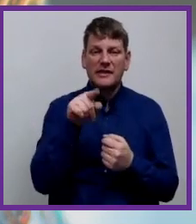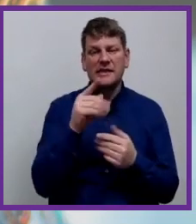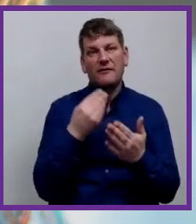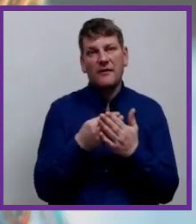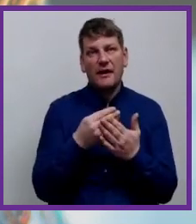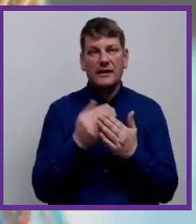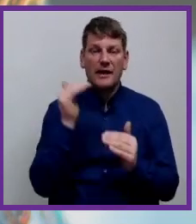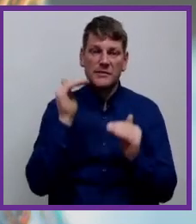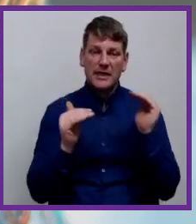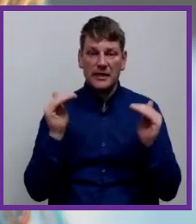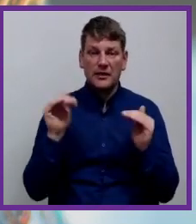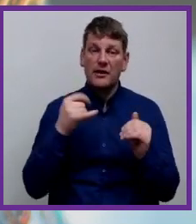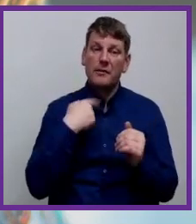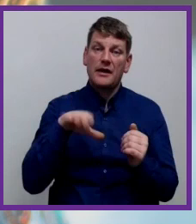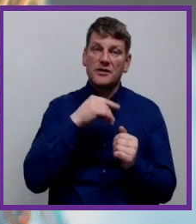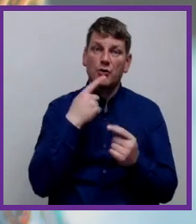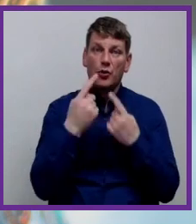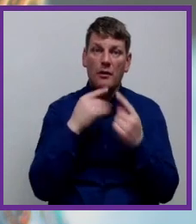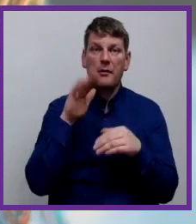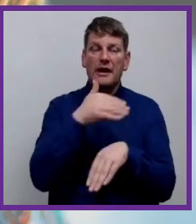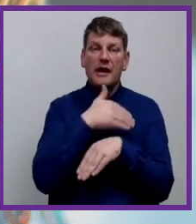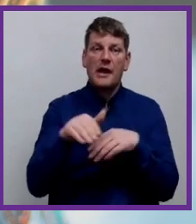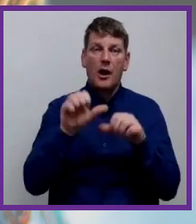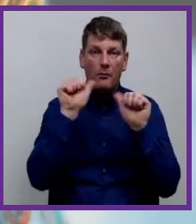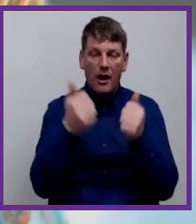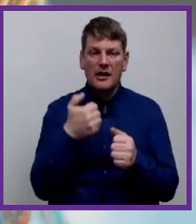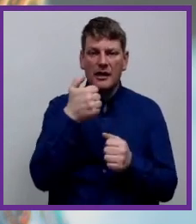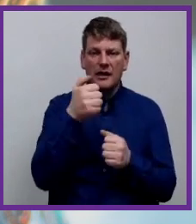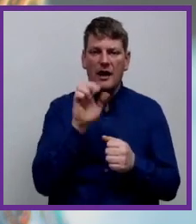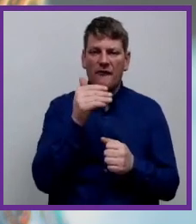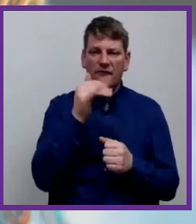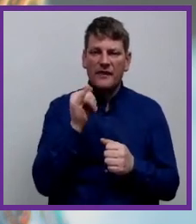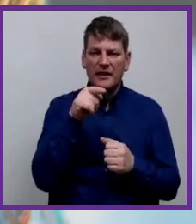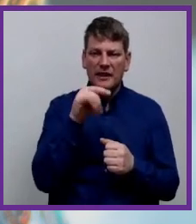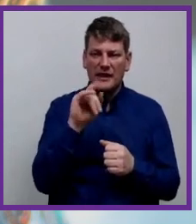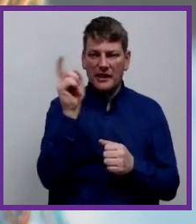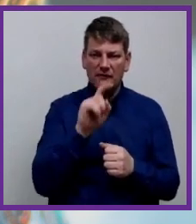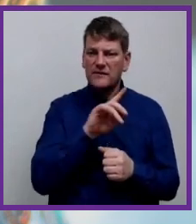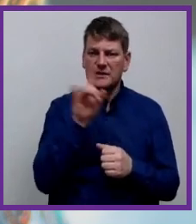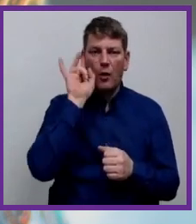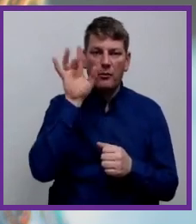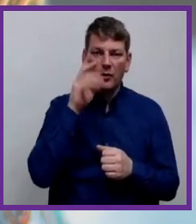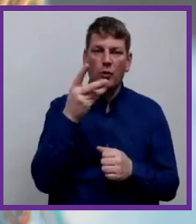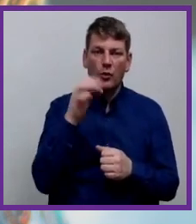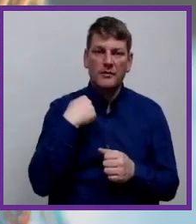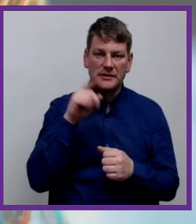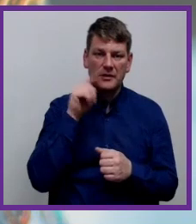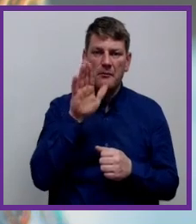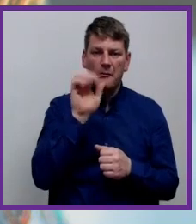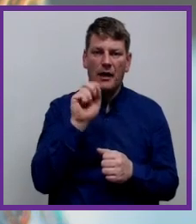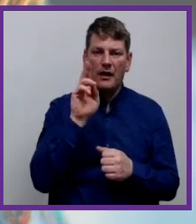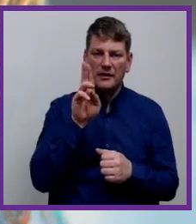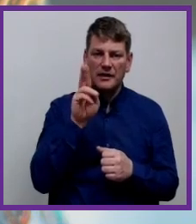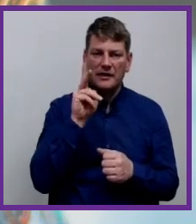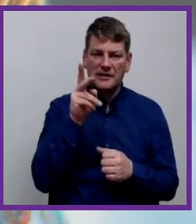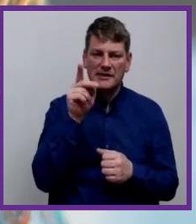vērtējams kriterijs, ja mēs runājam par ielu mākslu, par grafitī mākslu. Visslavenākais, ko mēs visi zinām, Banksijas, protams, ja, kur